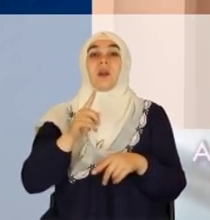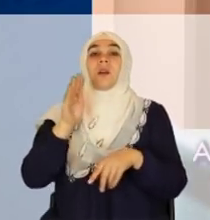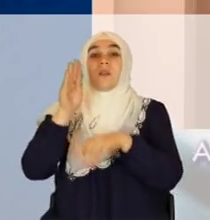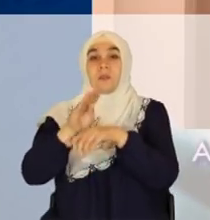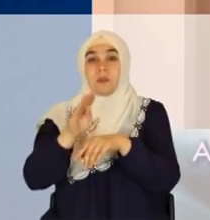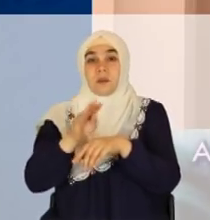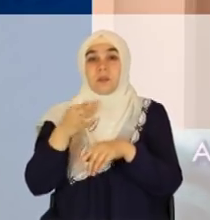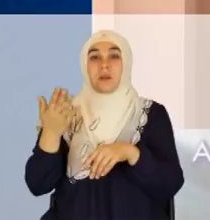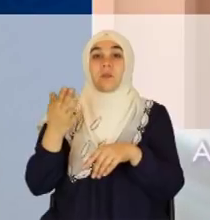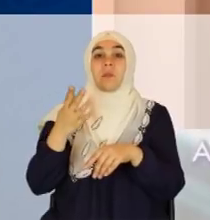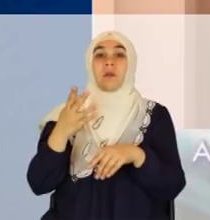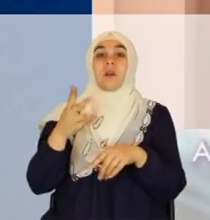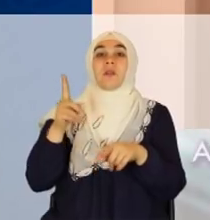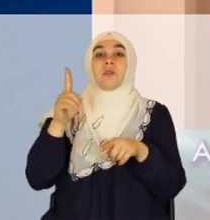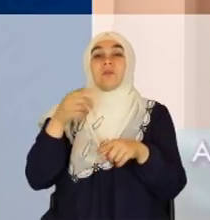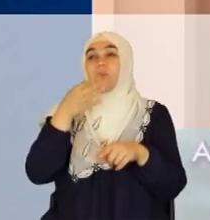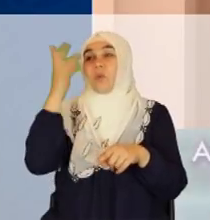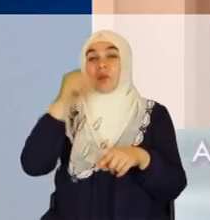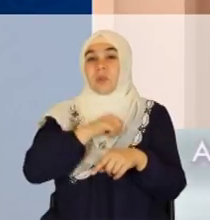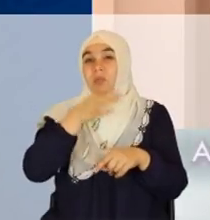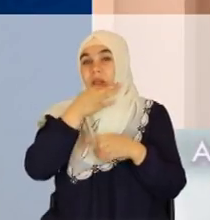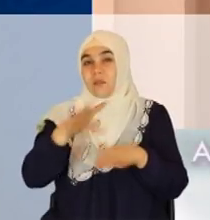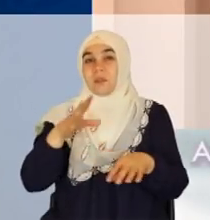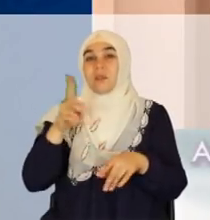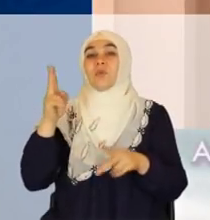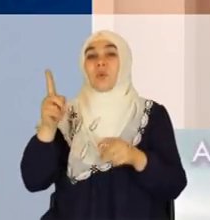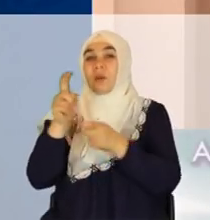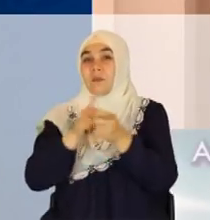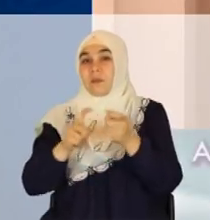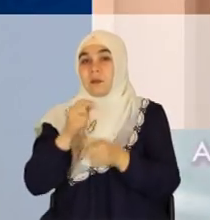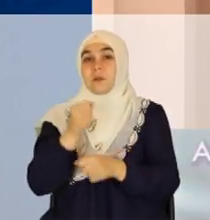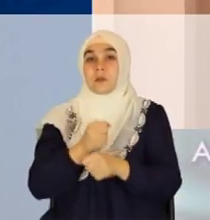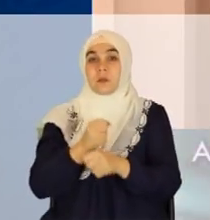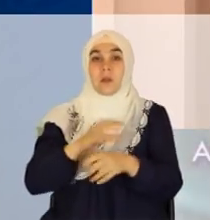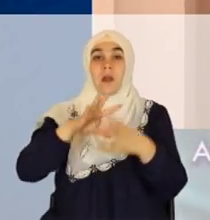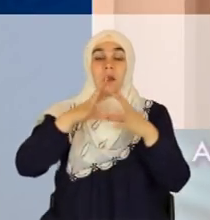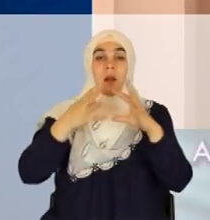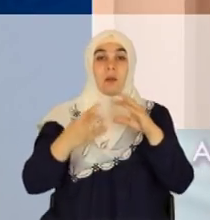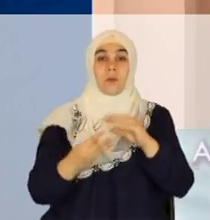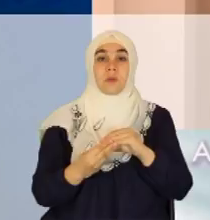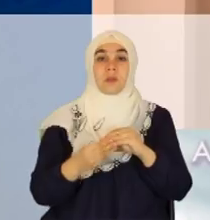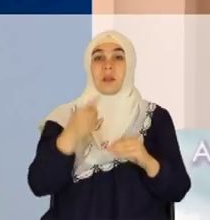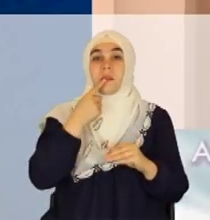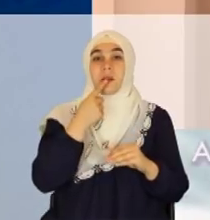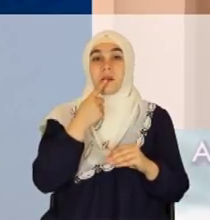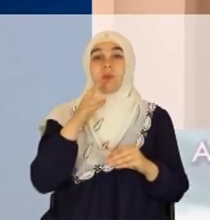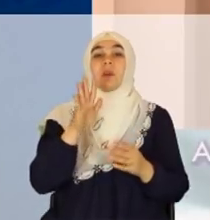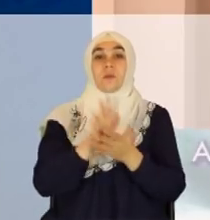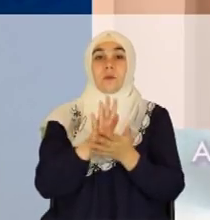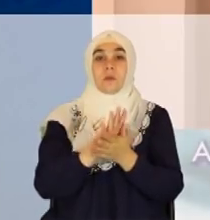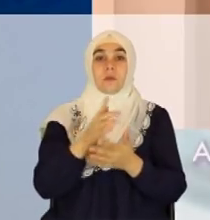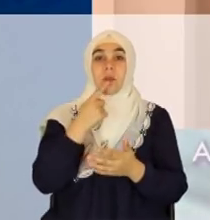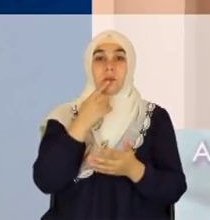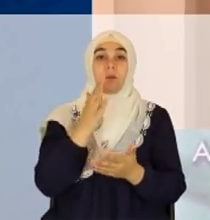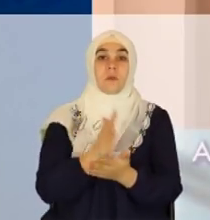kısam, Allah'ın yok meclan yaparını yaparsam, buranın gıybatını kısam, bunlar hemmesi kılımda mani iblas edin.